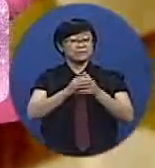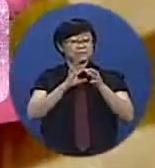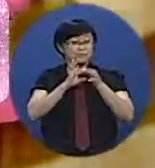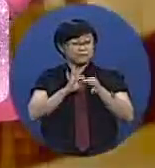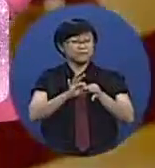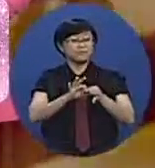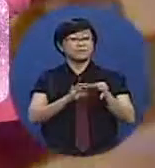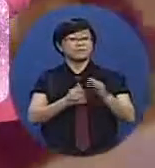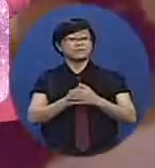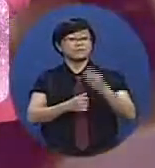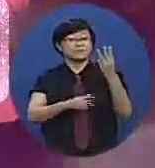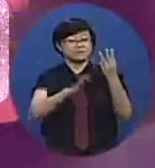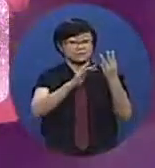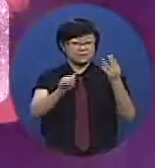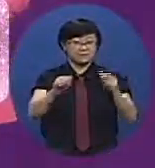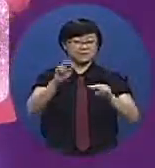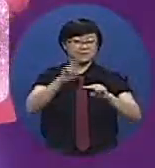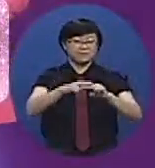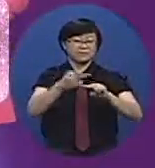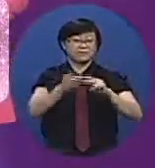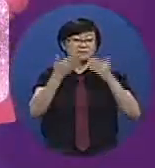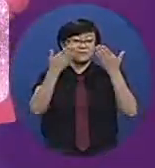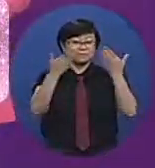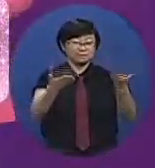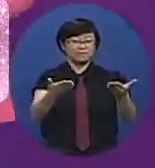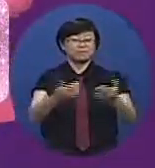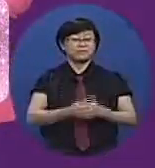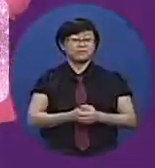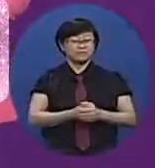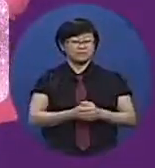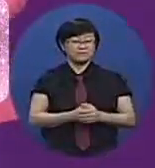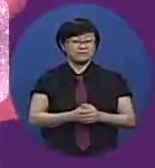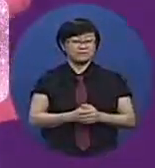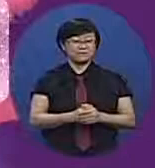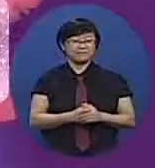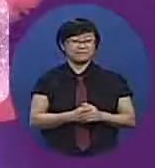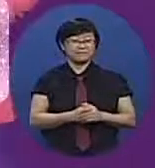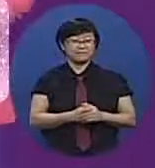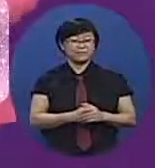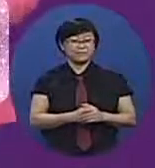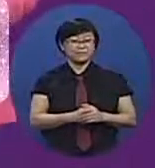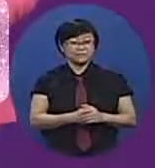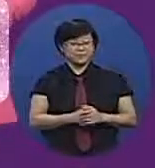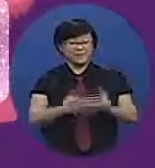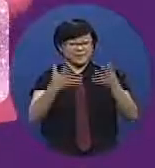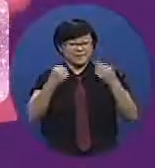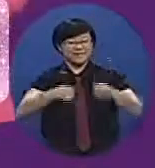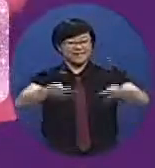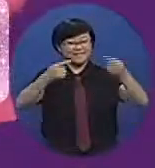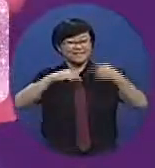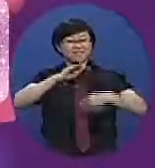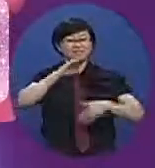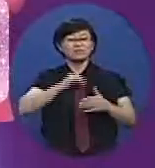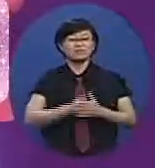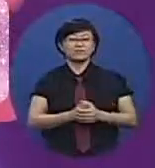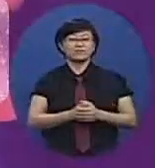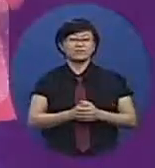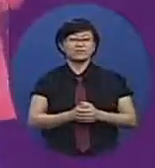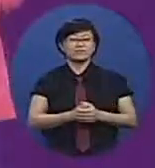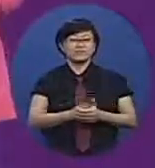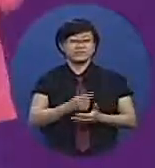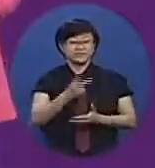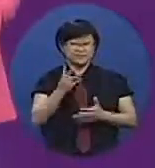통해서 세 분께 MC들의 사인 CD 보내드리도록 네. 하겠습니다. 자, 많은 참여 부탁드리고요. 네. 몇